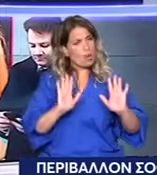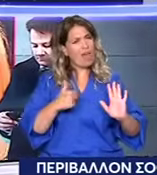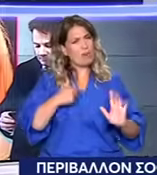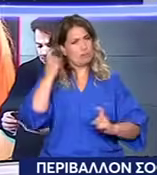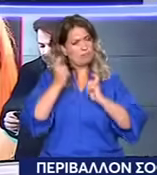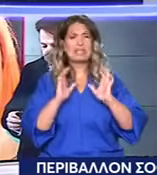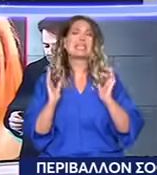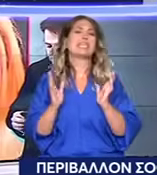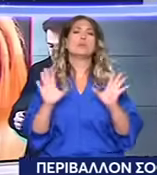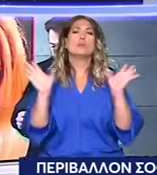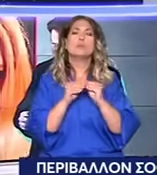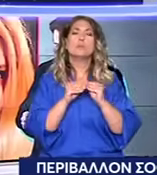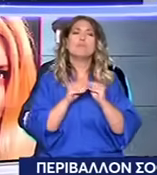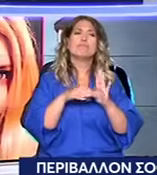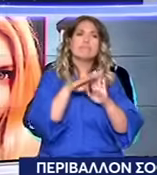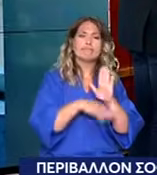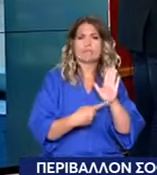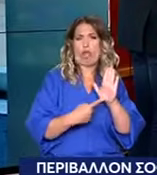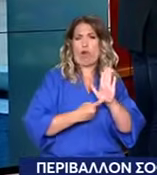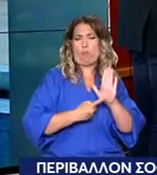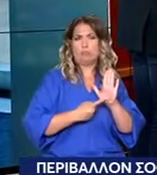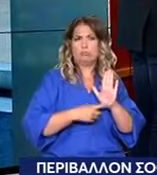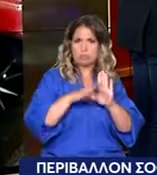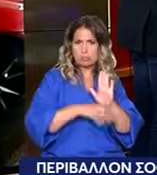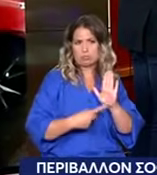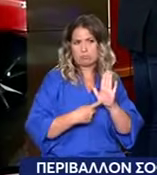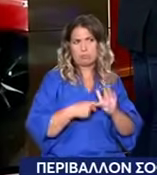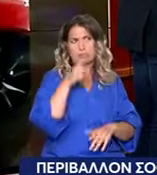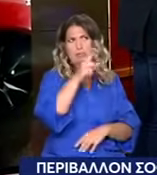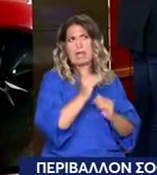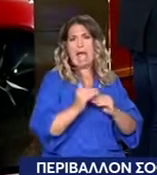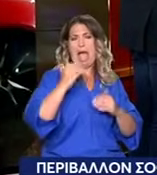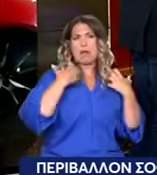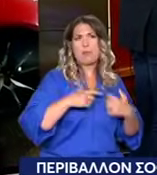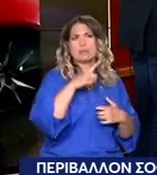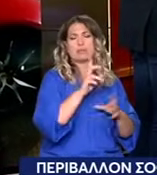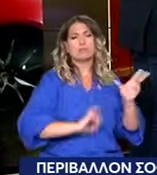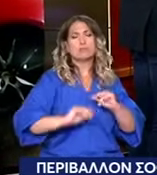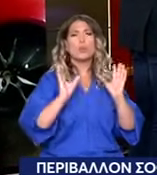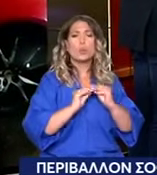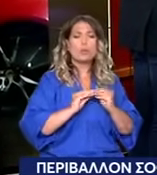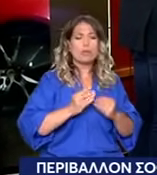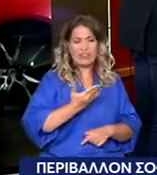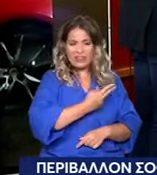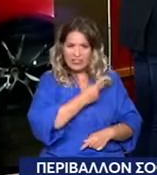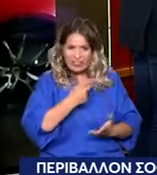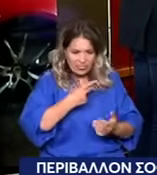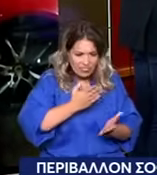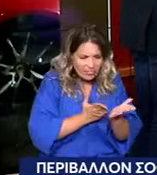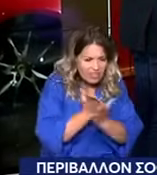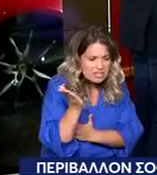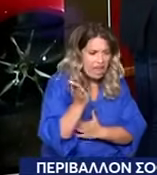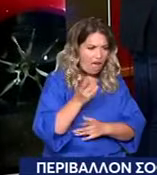είναι το θεσμικό. Αυτό που συζητούσαμε και μαζί πριν, οι τοποθετήσεις του Αρείου Πάγου, όλη η νομική συζήτηση που γίνεται. Και το δεύτερο είναι τα